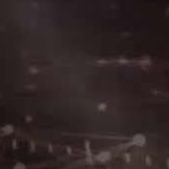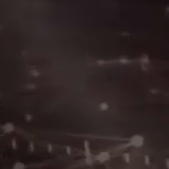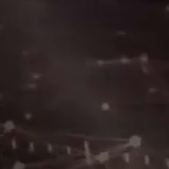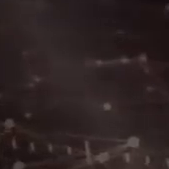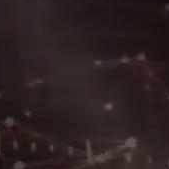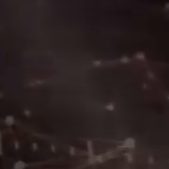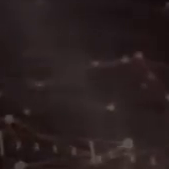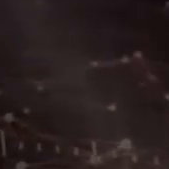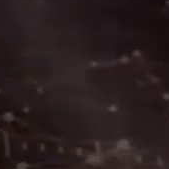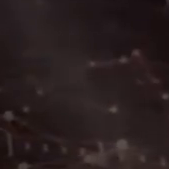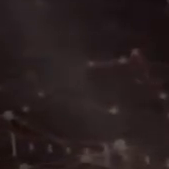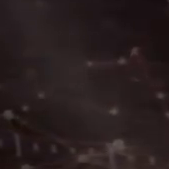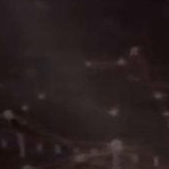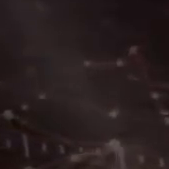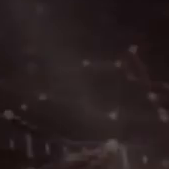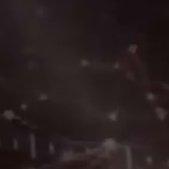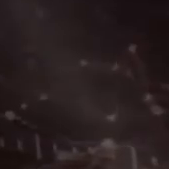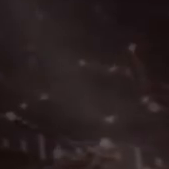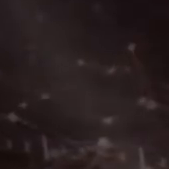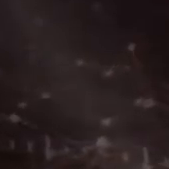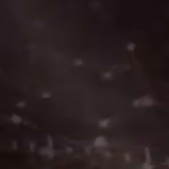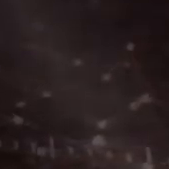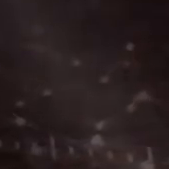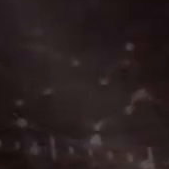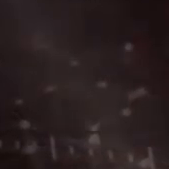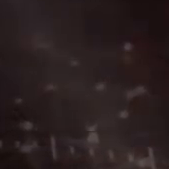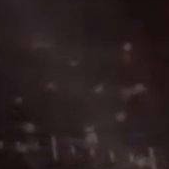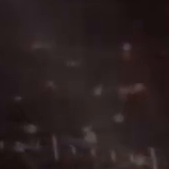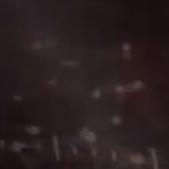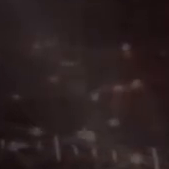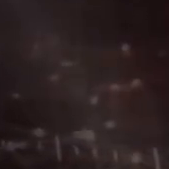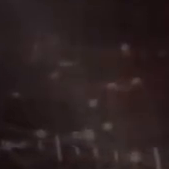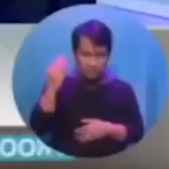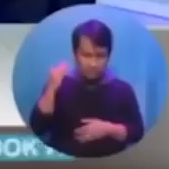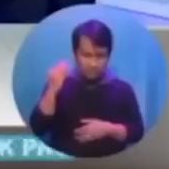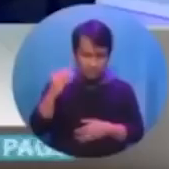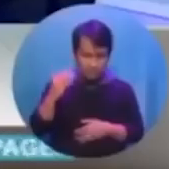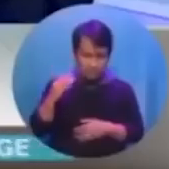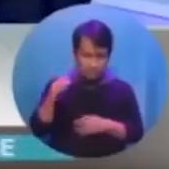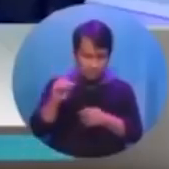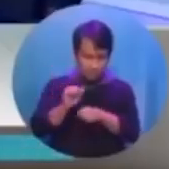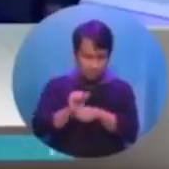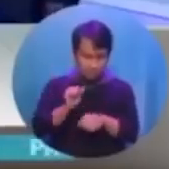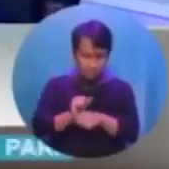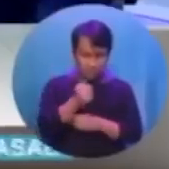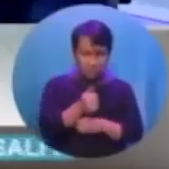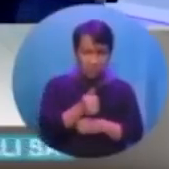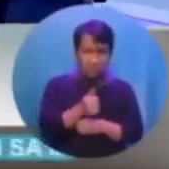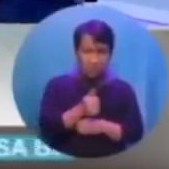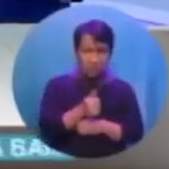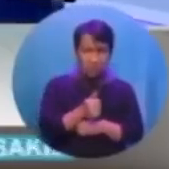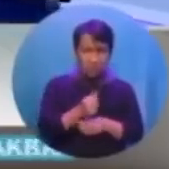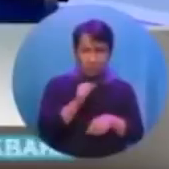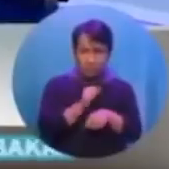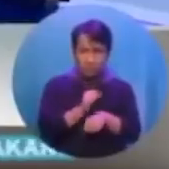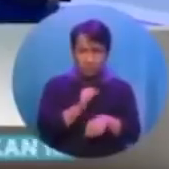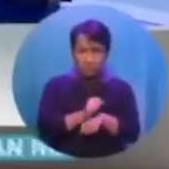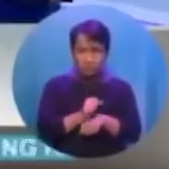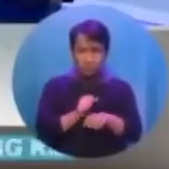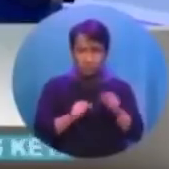okay. Sabi rin po kasi ng amo ni Harjan, yung pinsan po niya na pinagtrabaho niya, na sa work